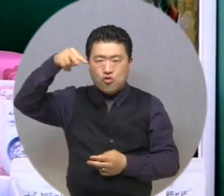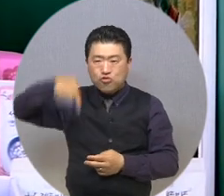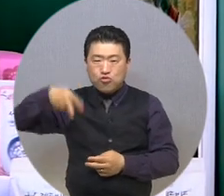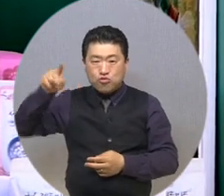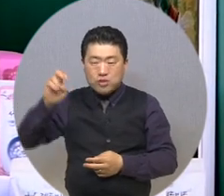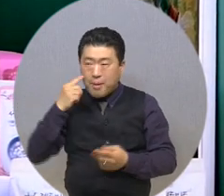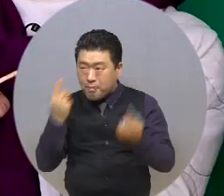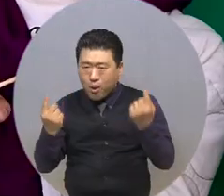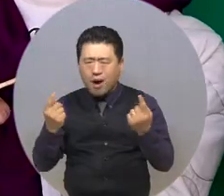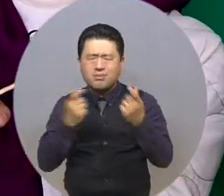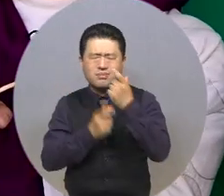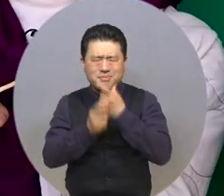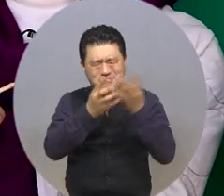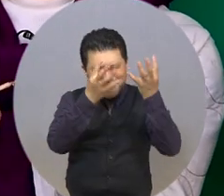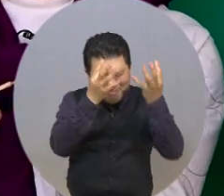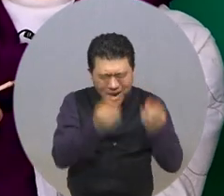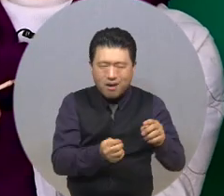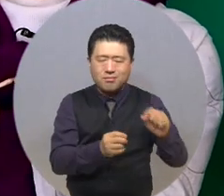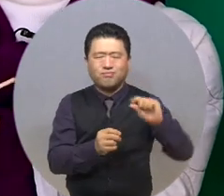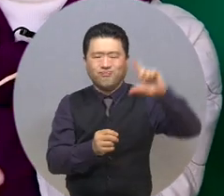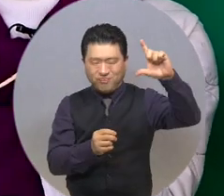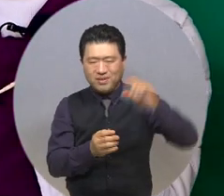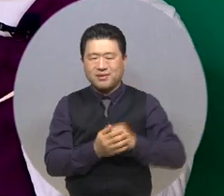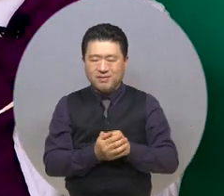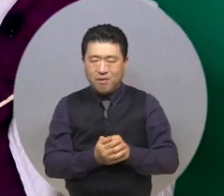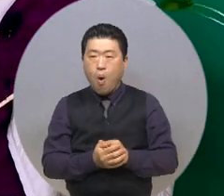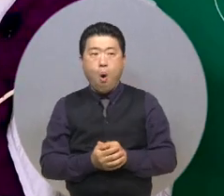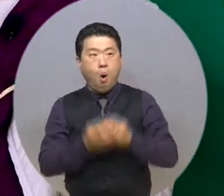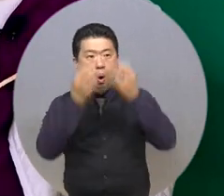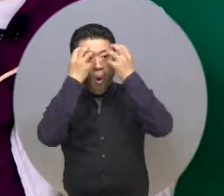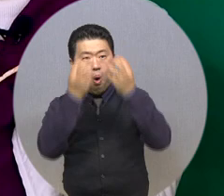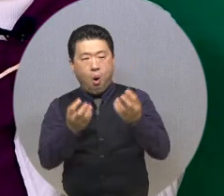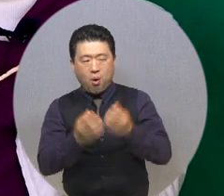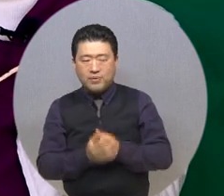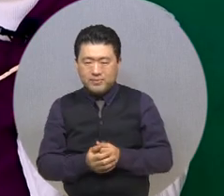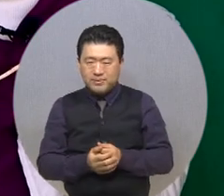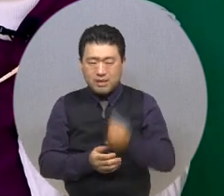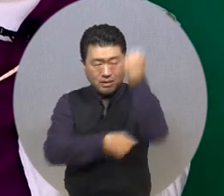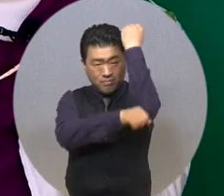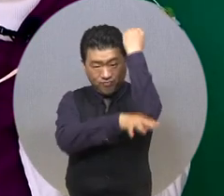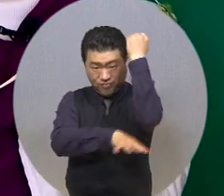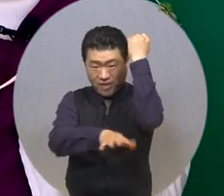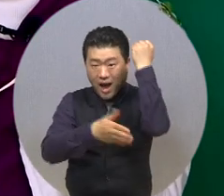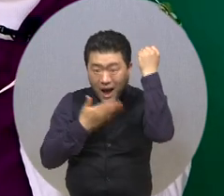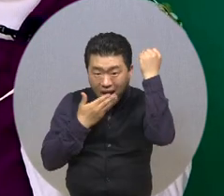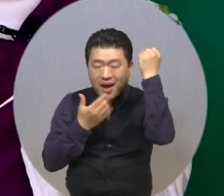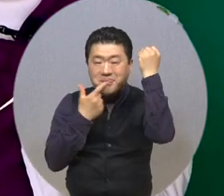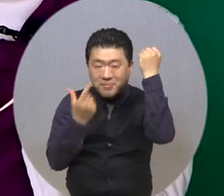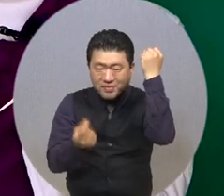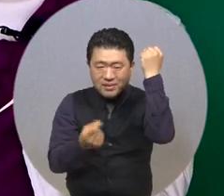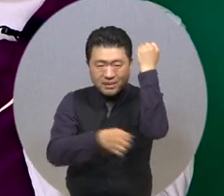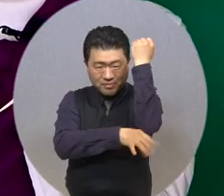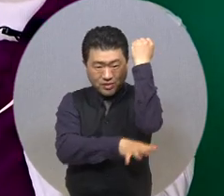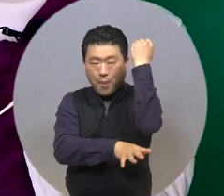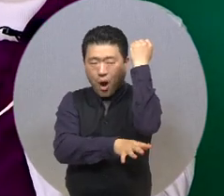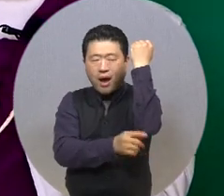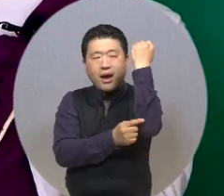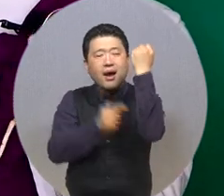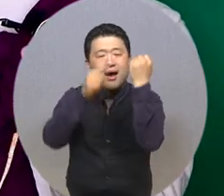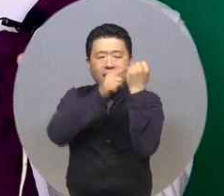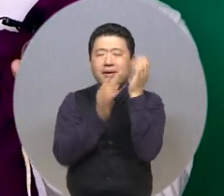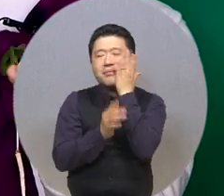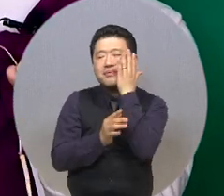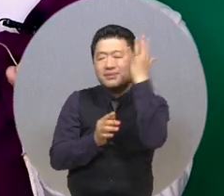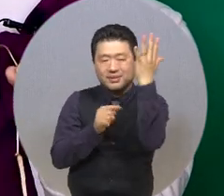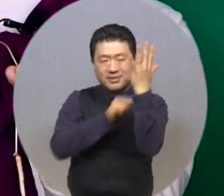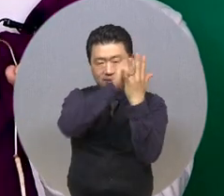훨씬 얼등이 많고 사포닌이 예, 예. 그리고 우리가 이제 뿌리를 먹잖아요. 네. 이 뿌리보다는 이 잎에